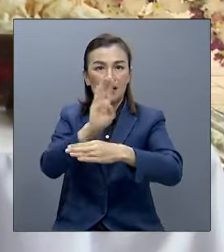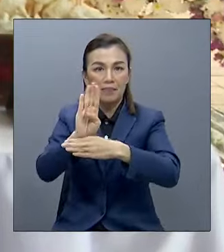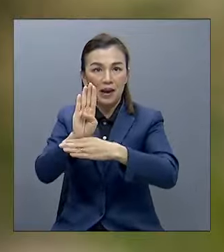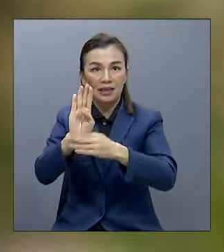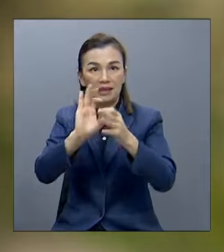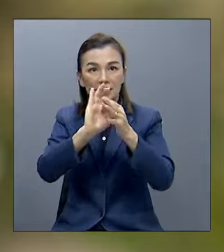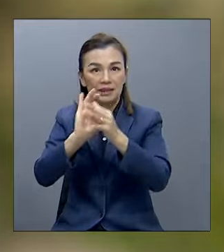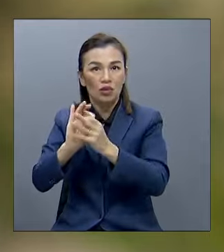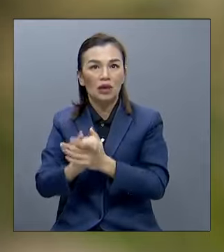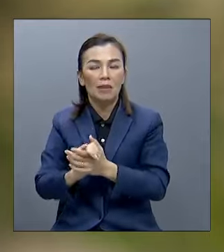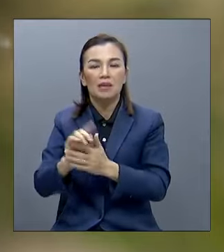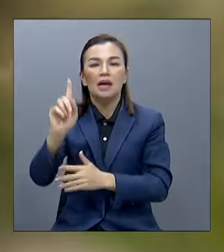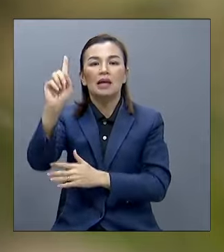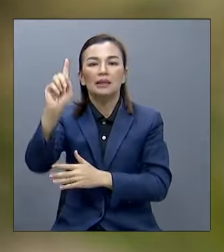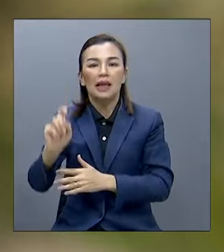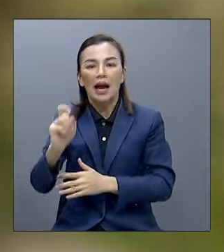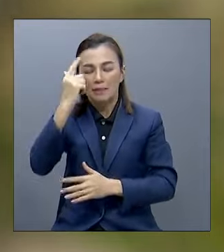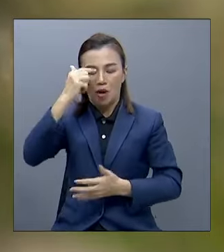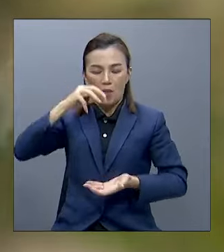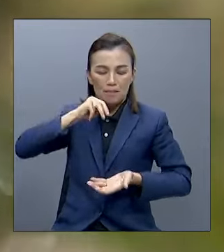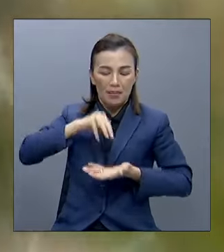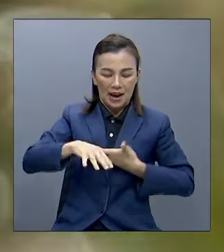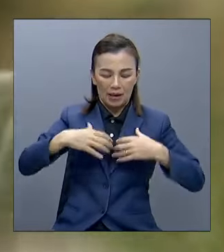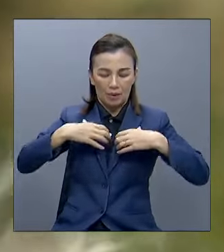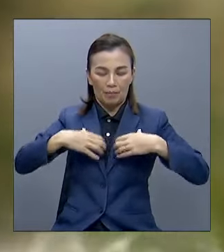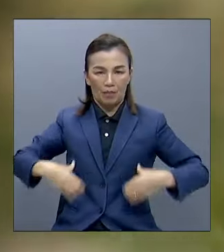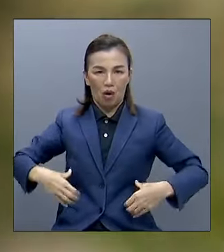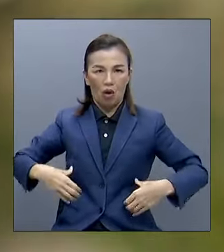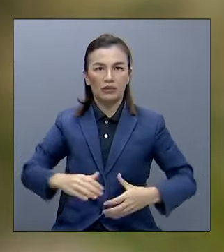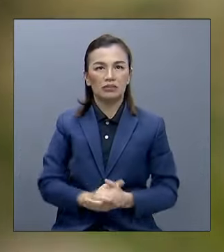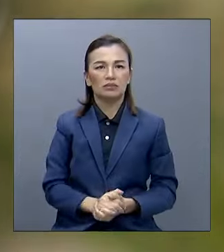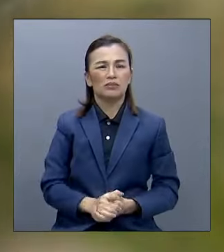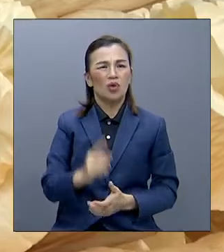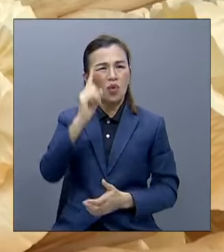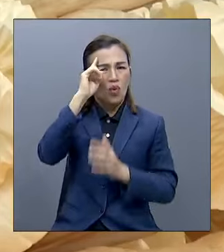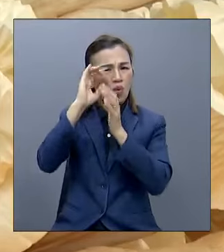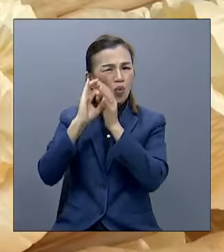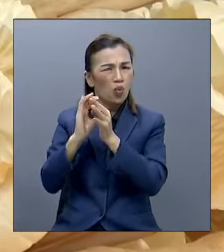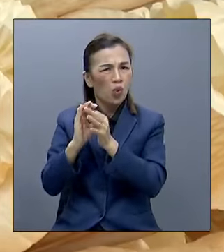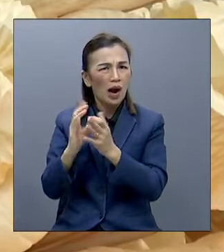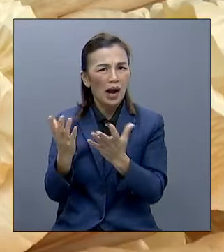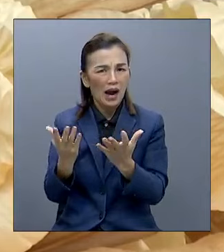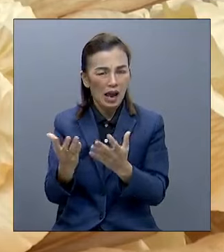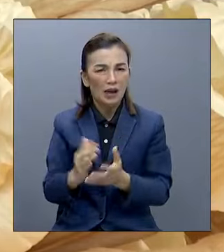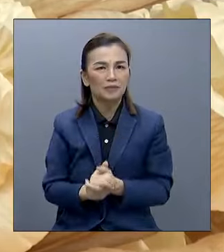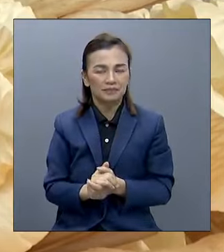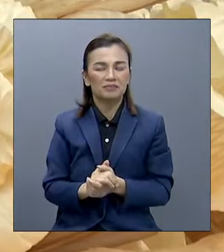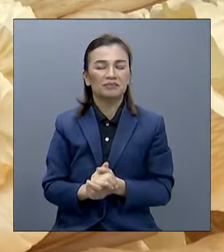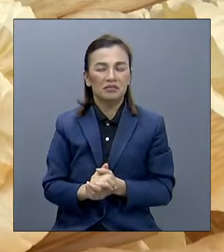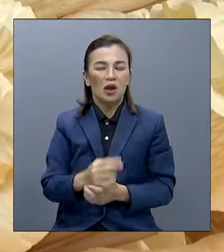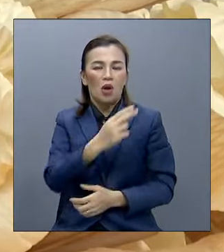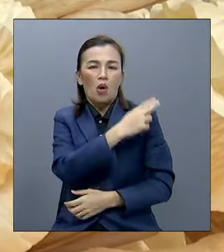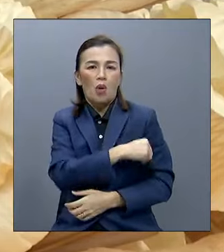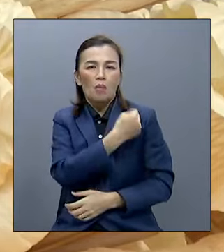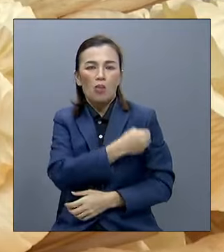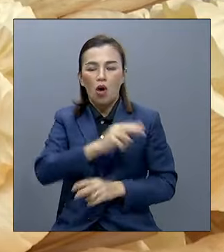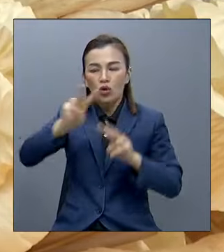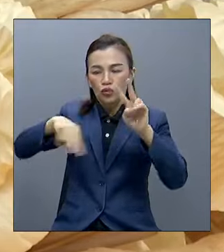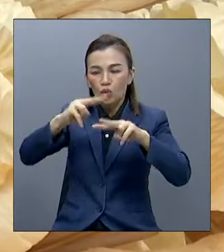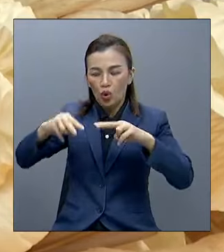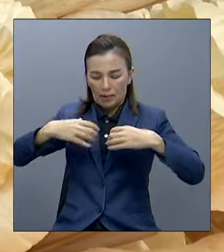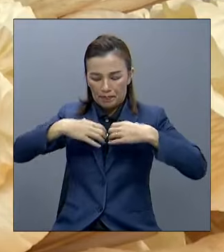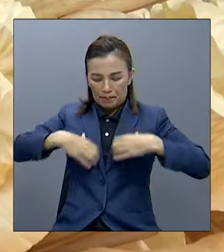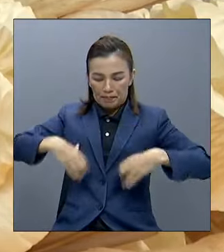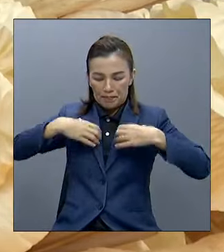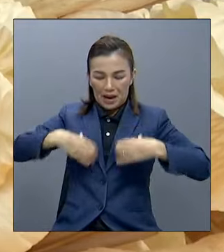จากไปด้วยโรคมะเร็งปอดโดยประเด็นที่น่าสนใจคือแพทย์เจ้าของไข้ตรวจสอบสาเหตุของโรคมะเร็งปอดของ